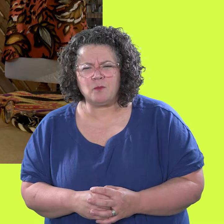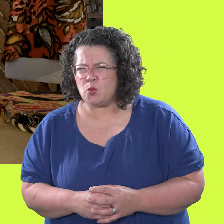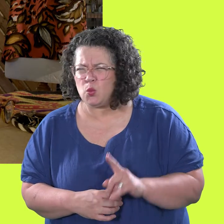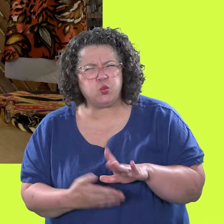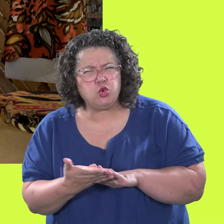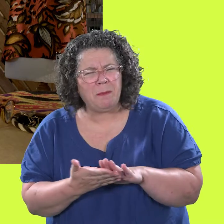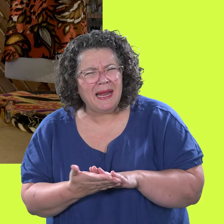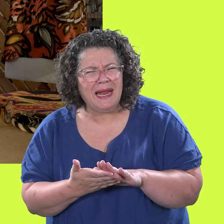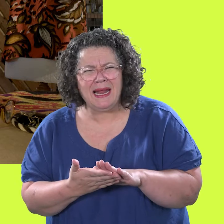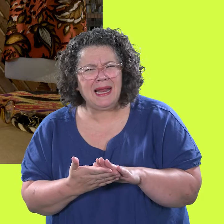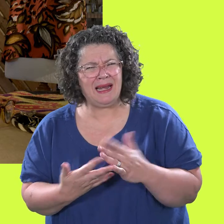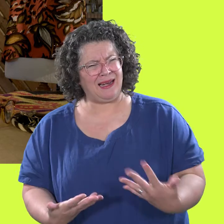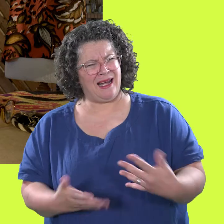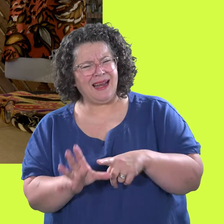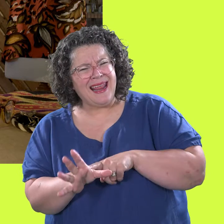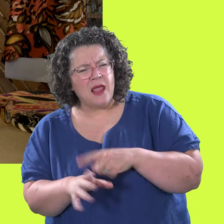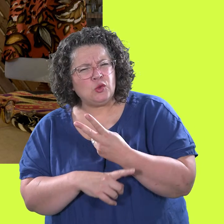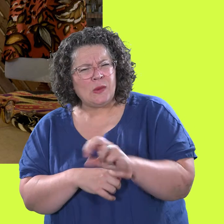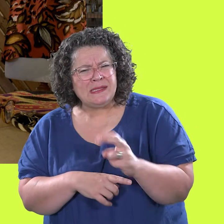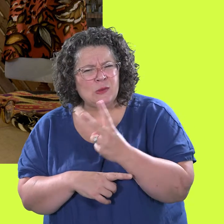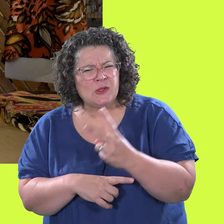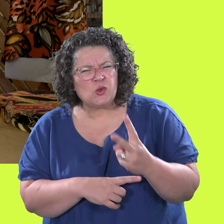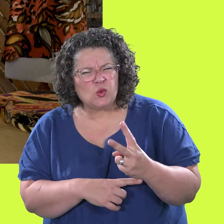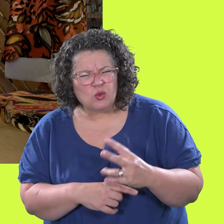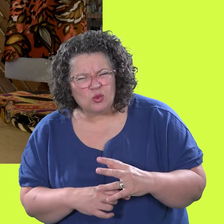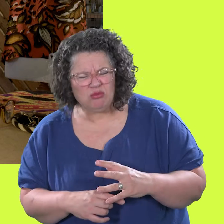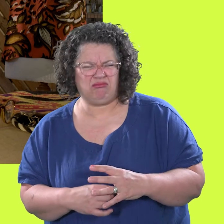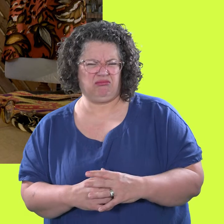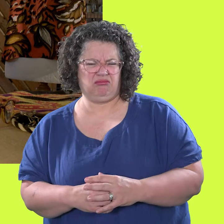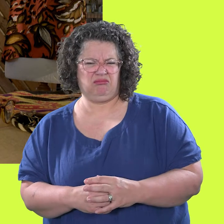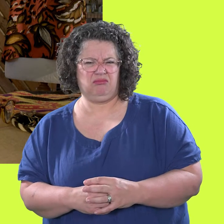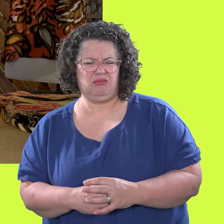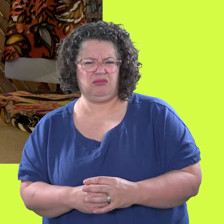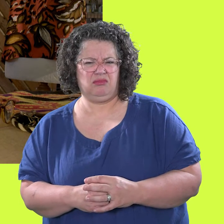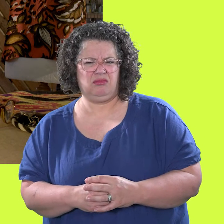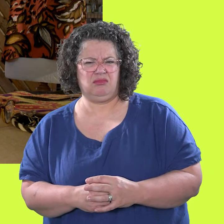Beth wyt ti'n meddwl mae'n 2022?